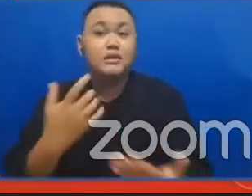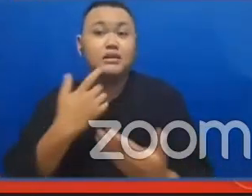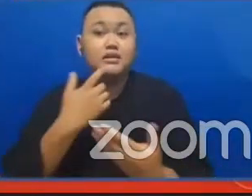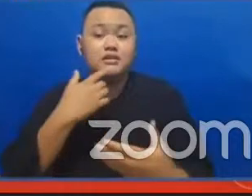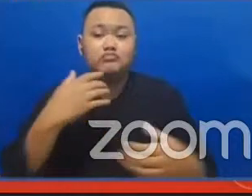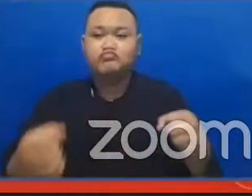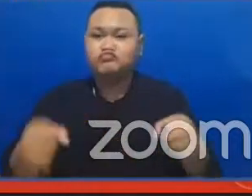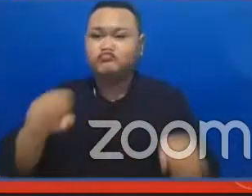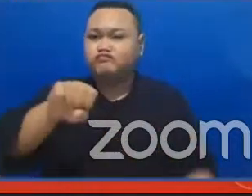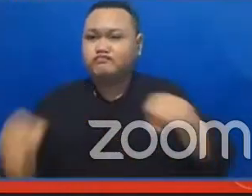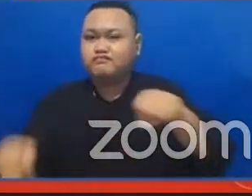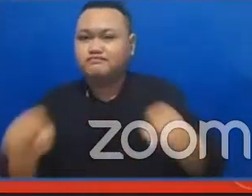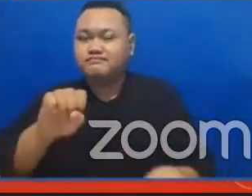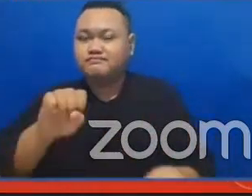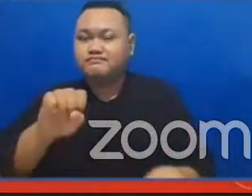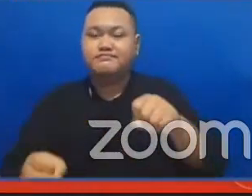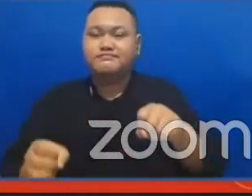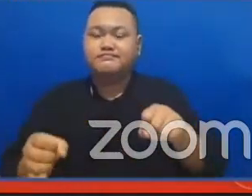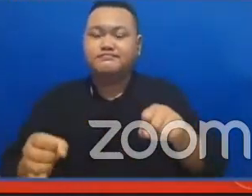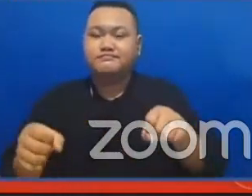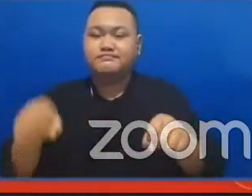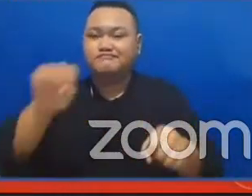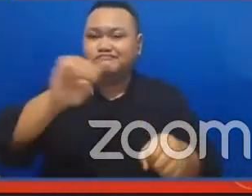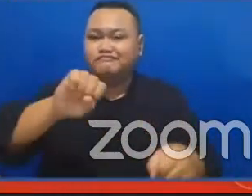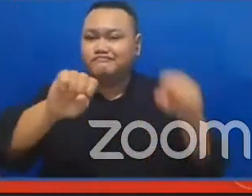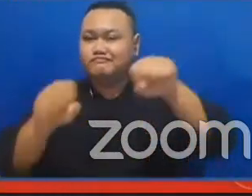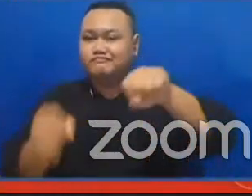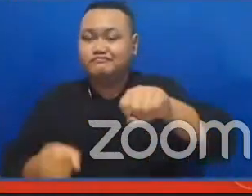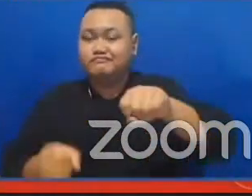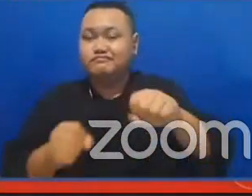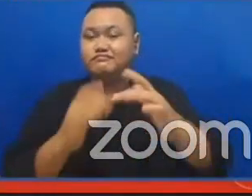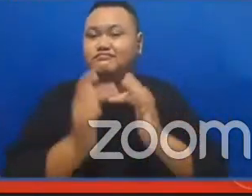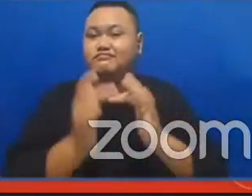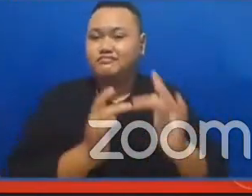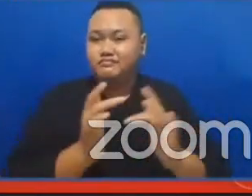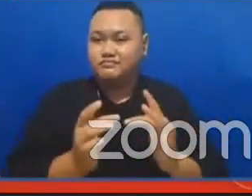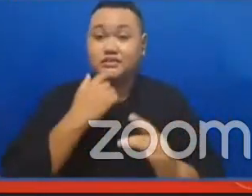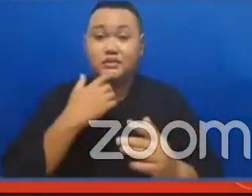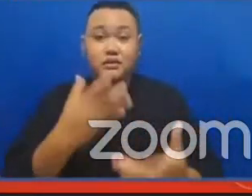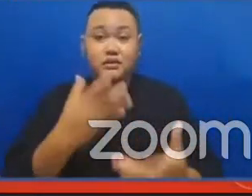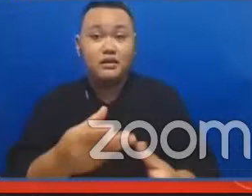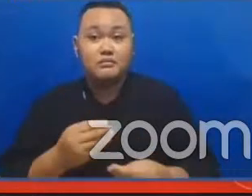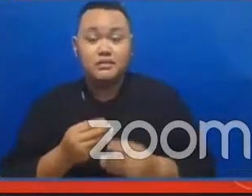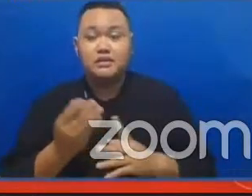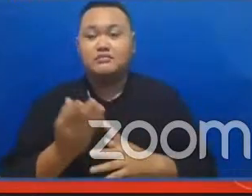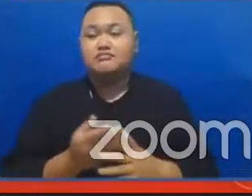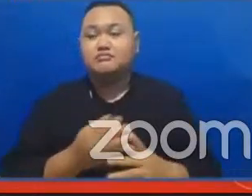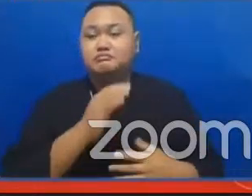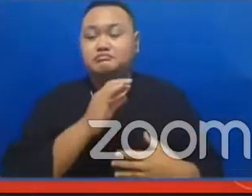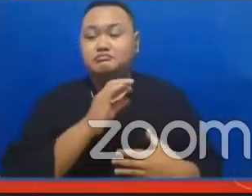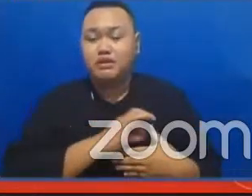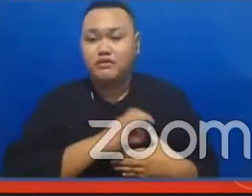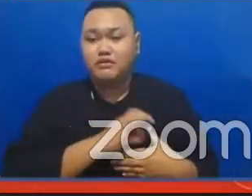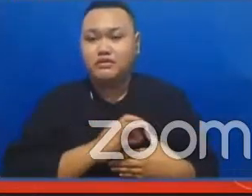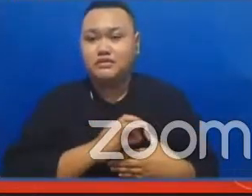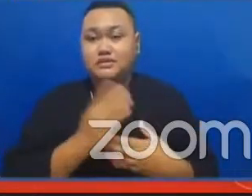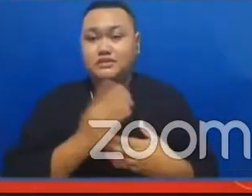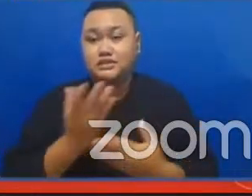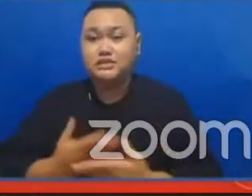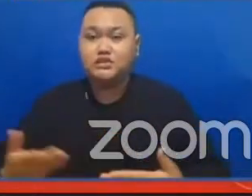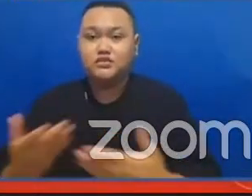maya dan perpustakaan maya beserta manfaatnya dalam pembelajaran di era